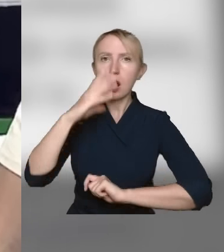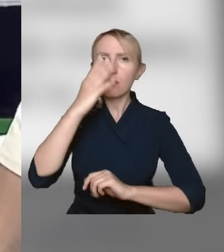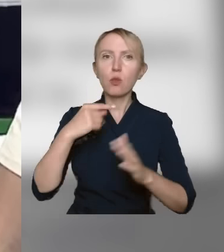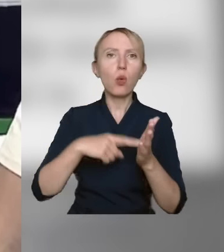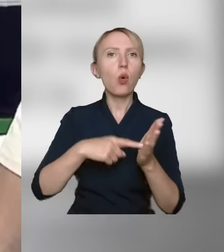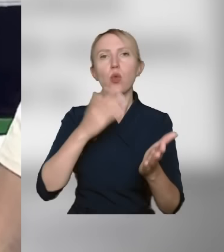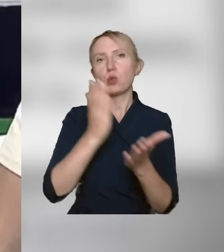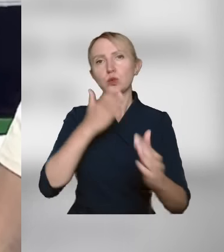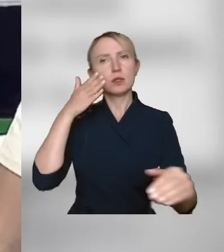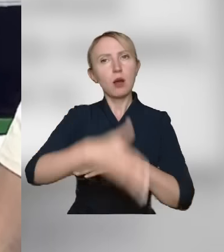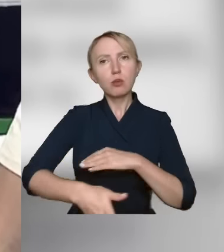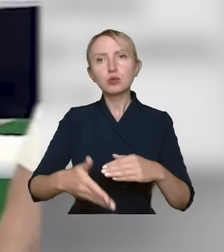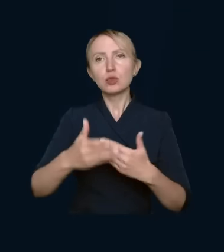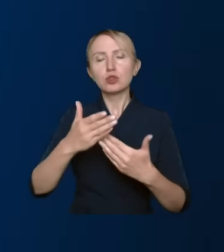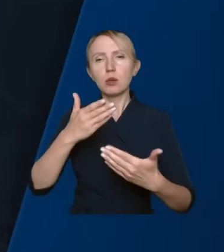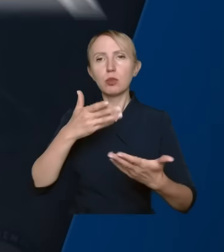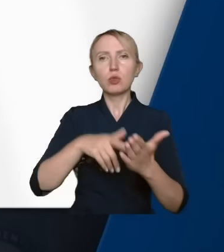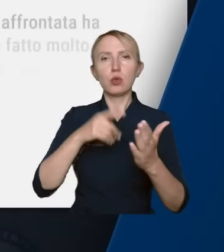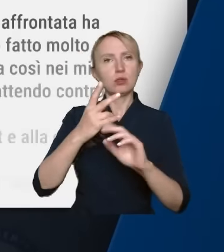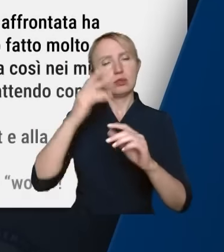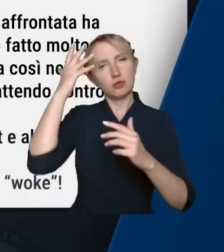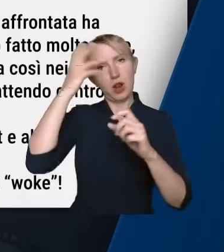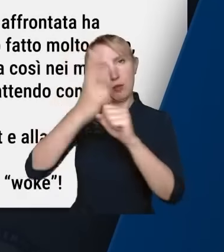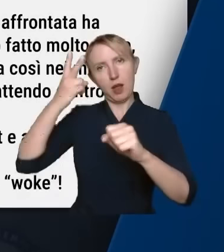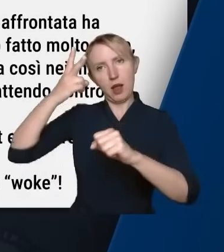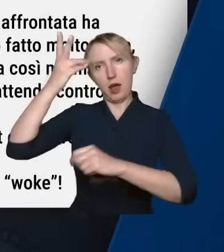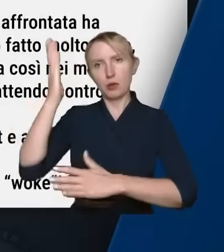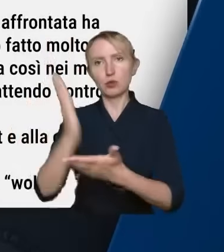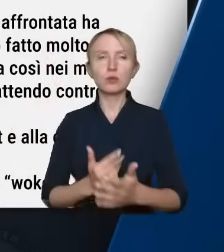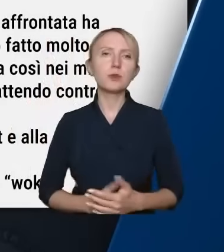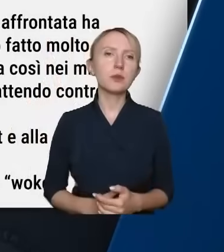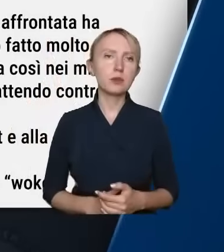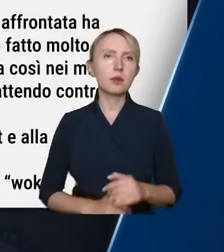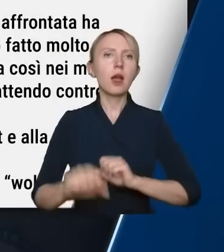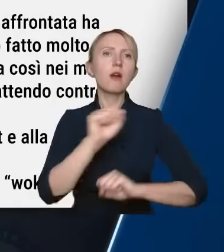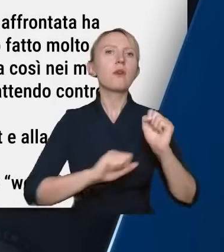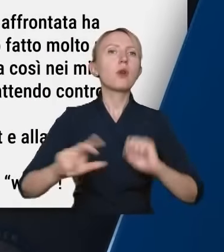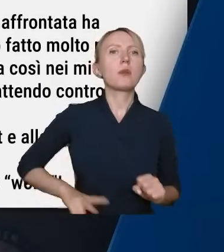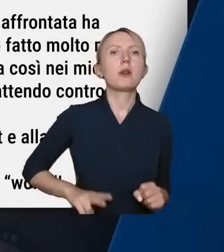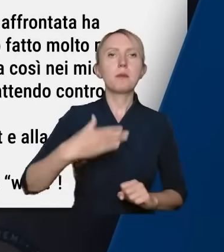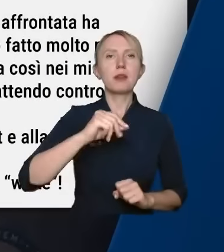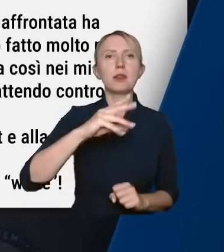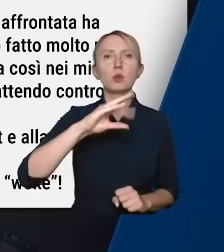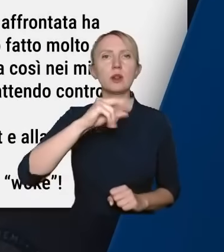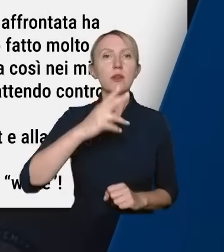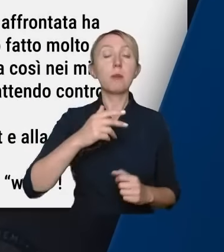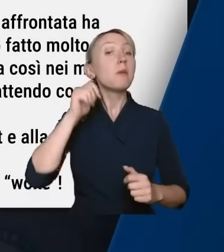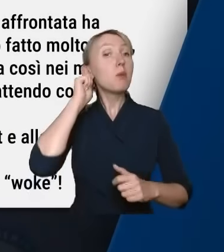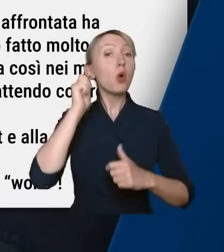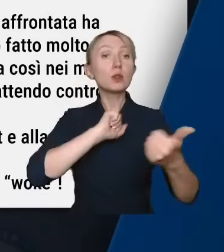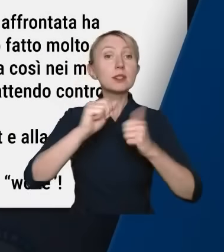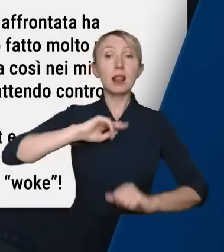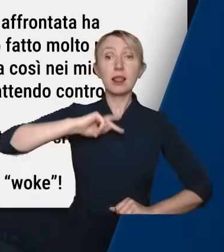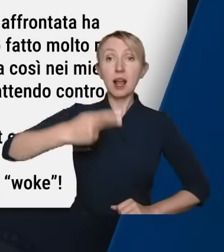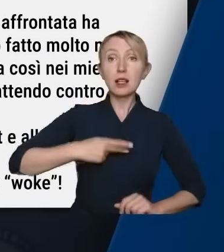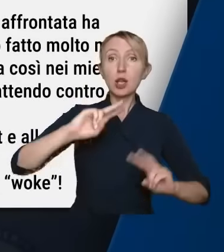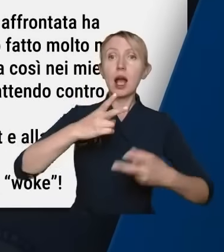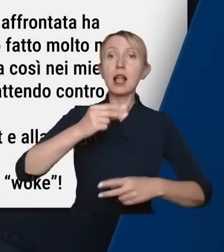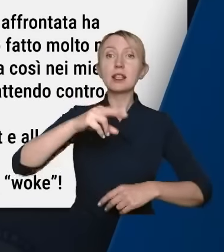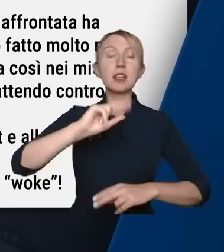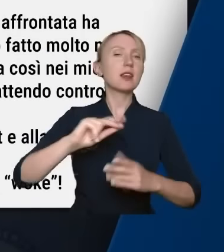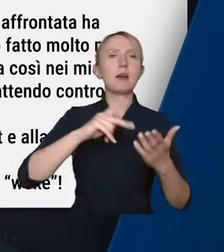już za późno, by powstrzymać to szaleństwo. Włoski minister Matteo Salvini. Bokserka transpłciowa z Algierii wykluczona